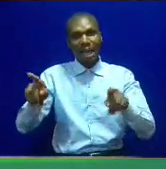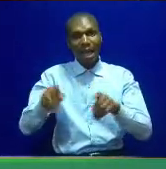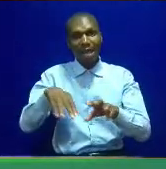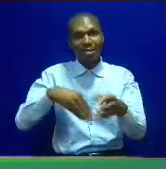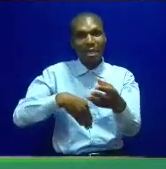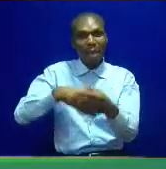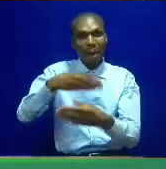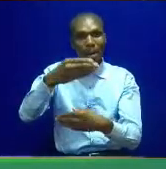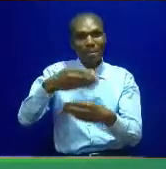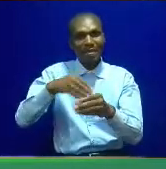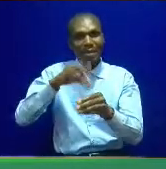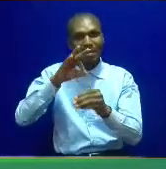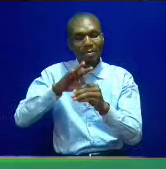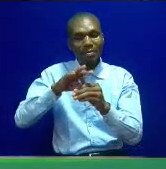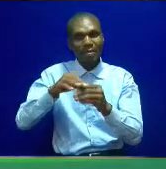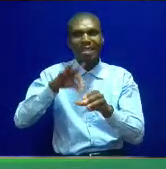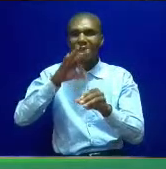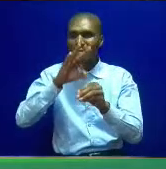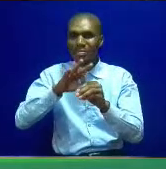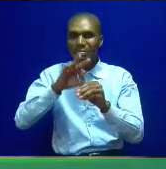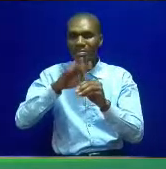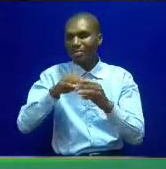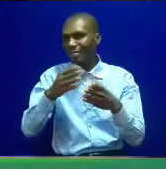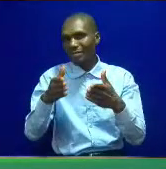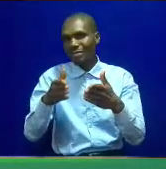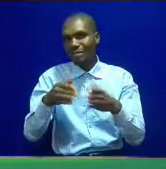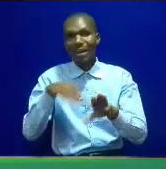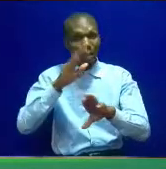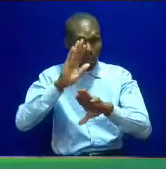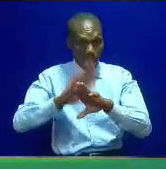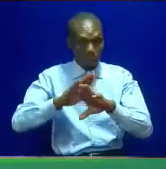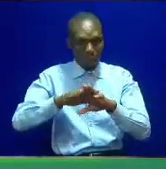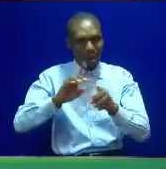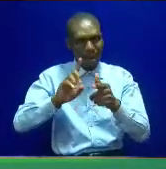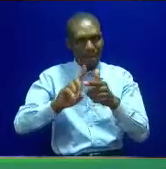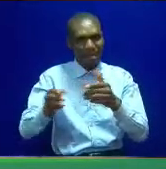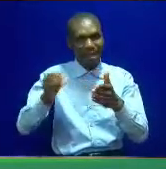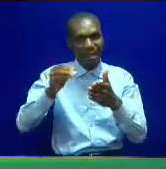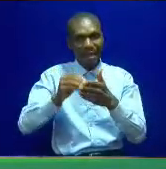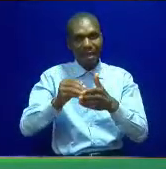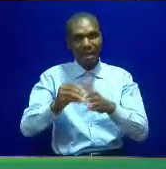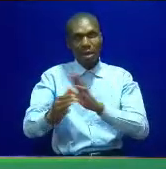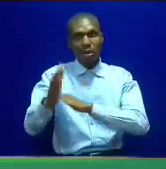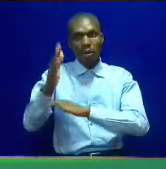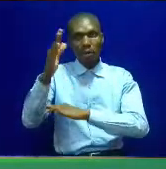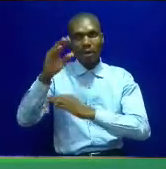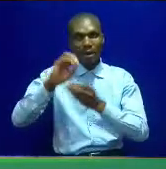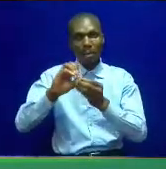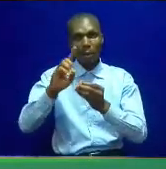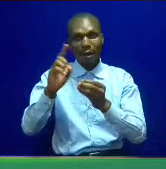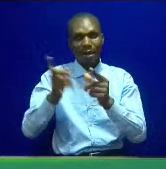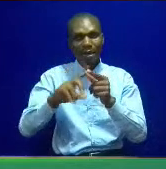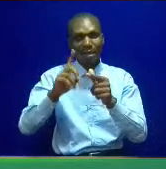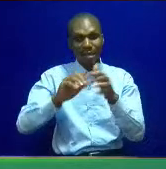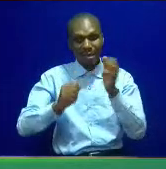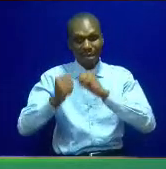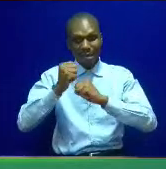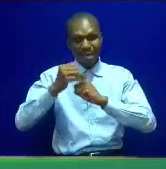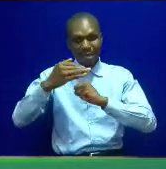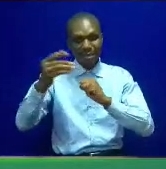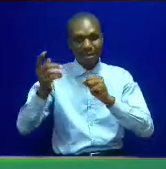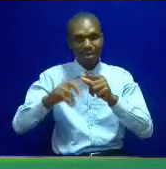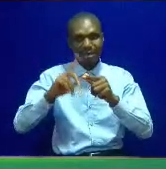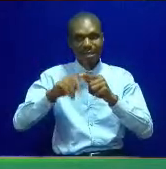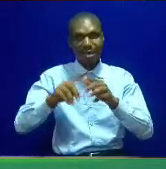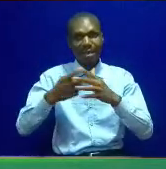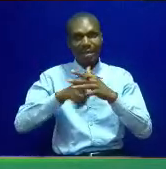jengo ase chikura aro wado ya arenge lakini lende ngatobe kinya sae mocho nabo ni gaso mwa godo jiko chaka jiko mwa ko